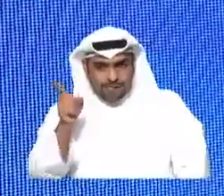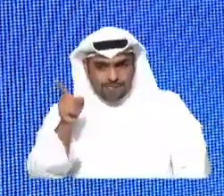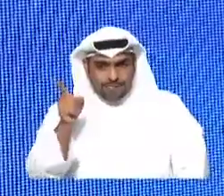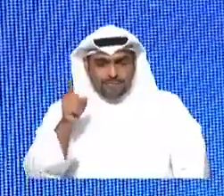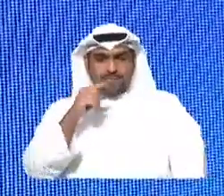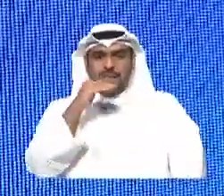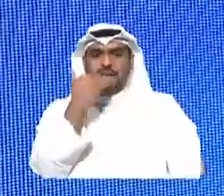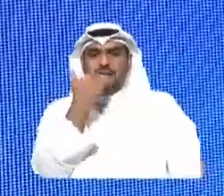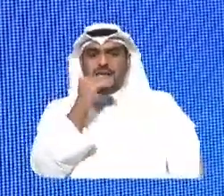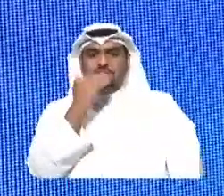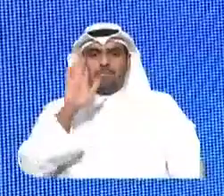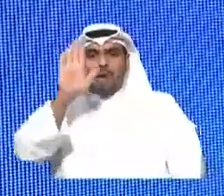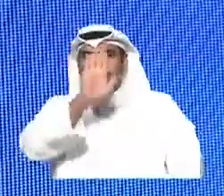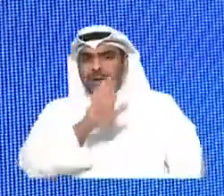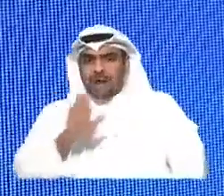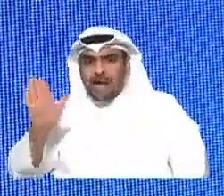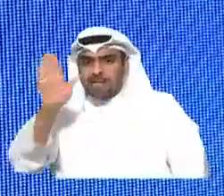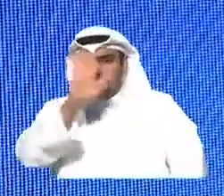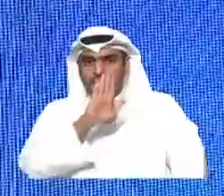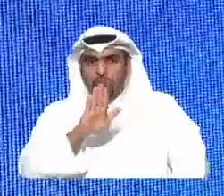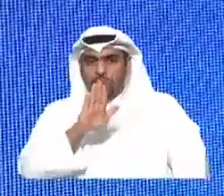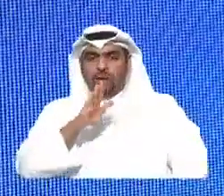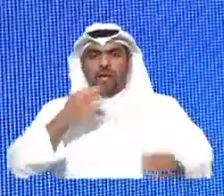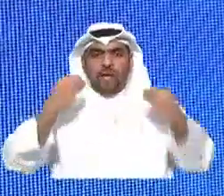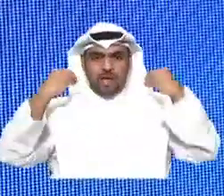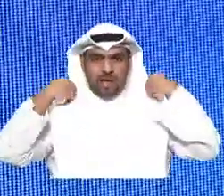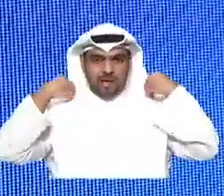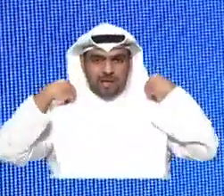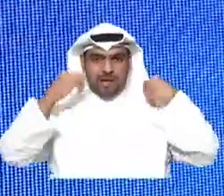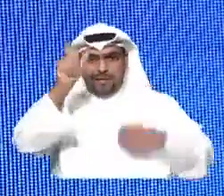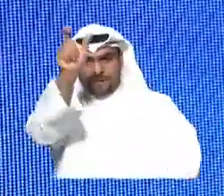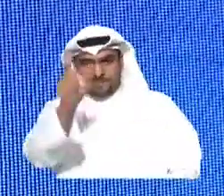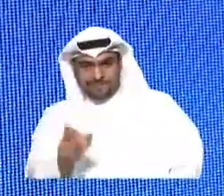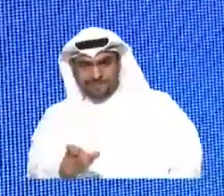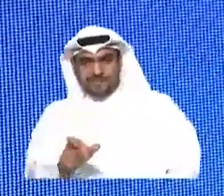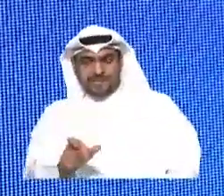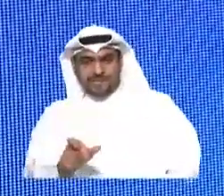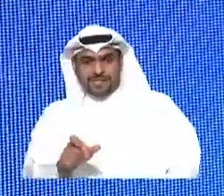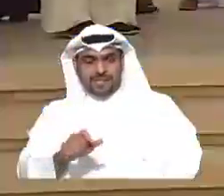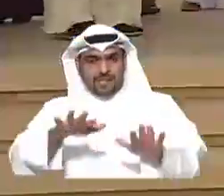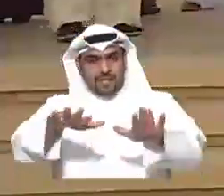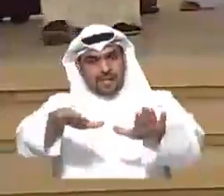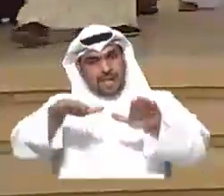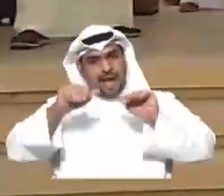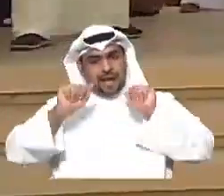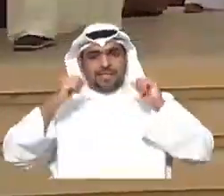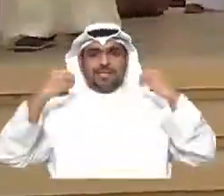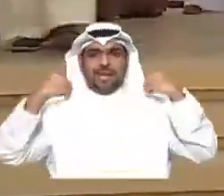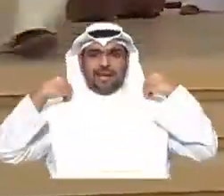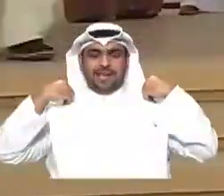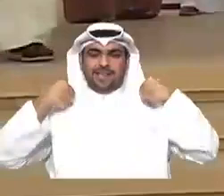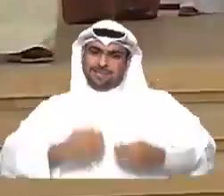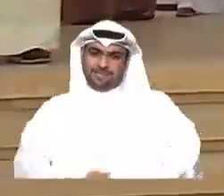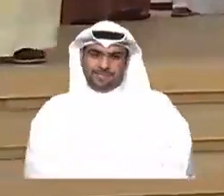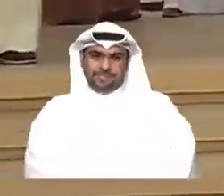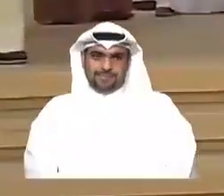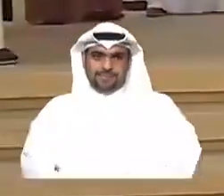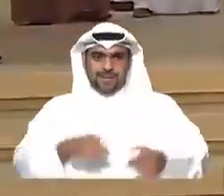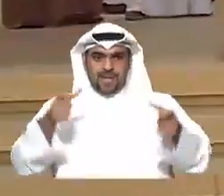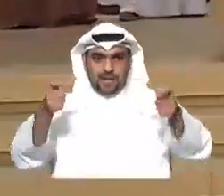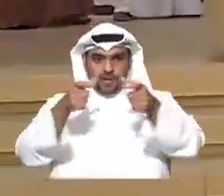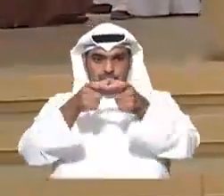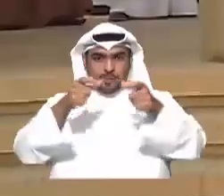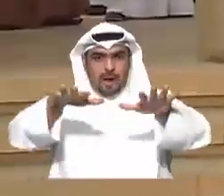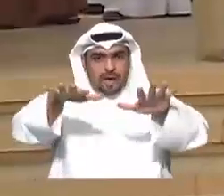للشباب الآسيوي خصوصا الرياضيين بعد انتهاء من مرحلة الرياضة. وفي نهاية الاجتماع